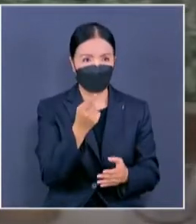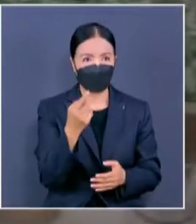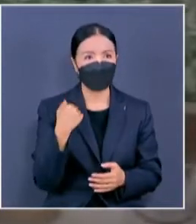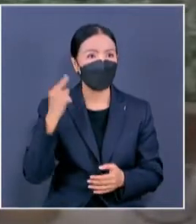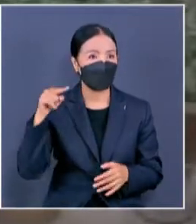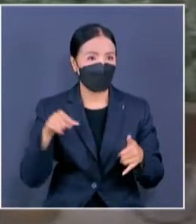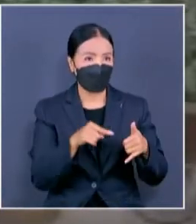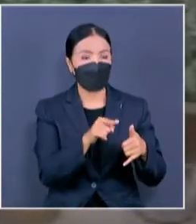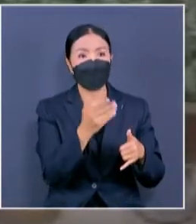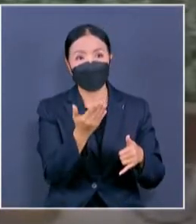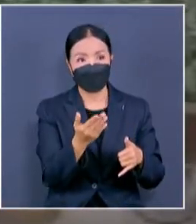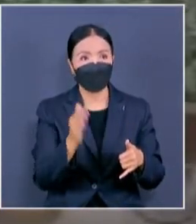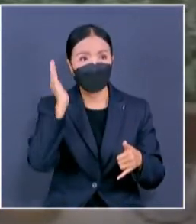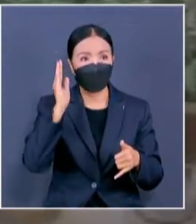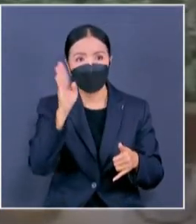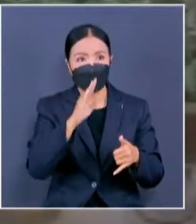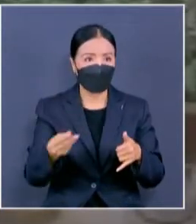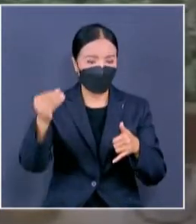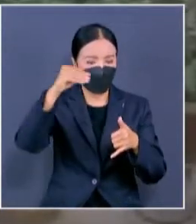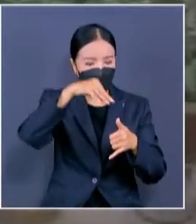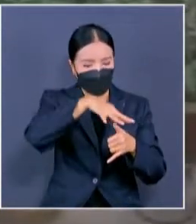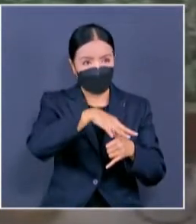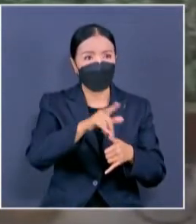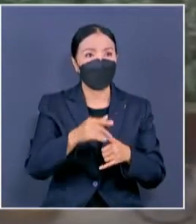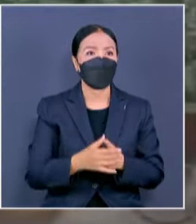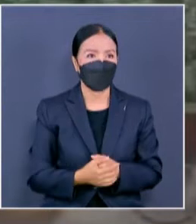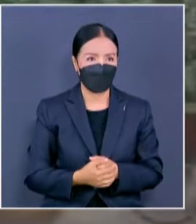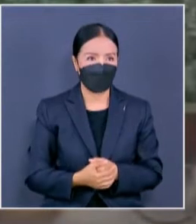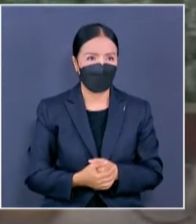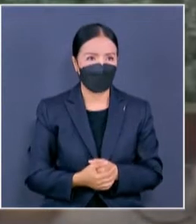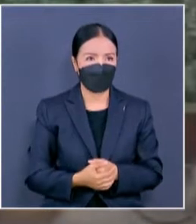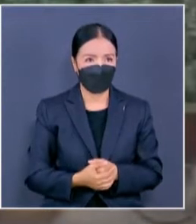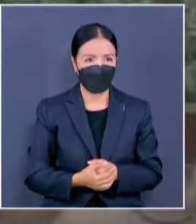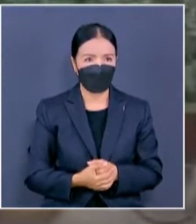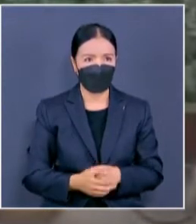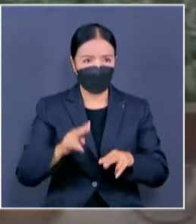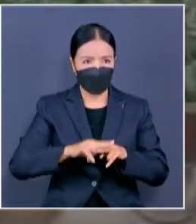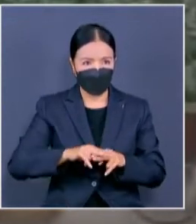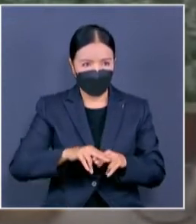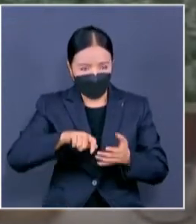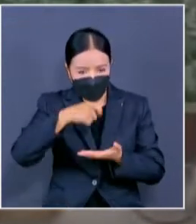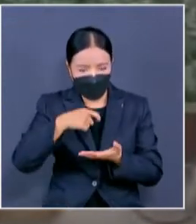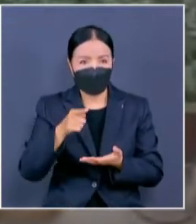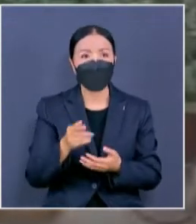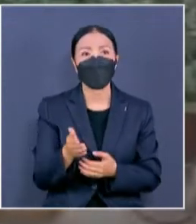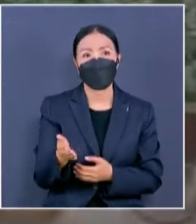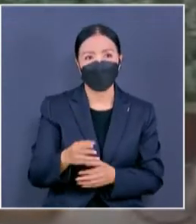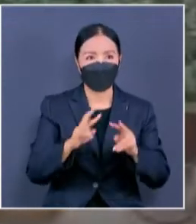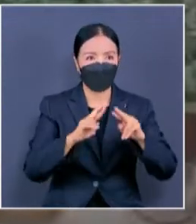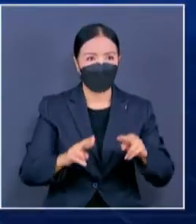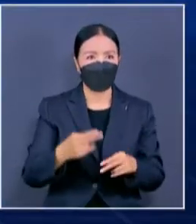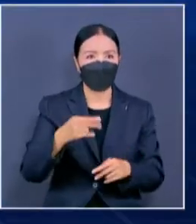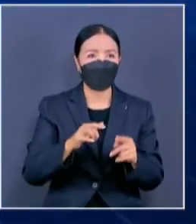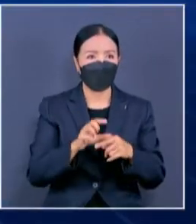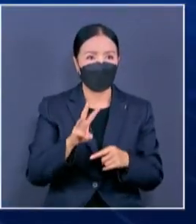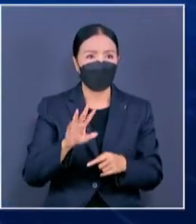ที่นางสาวแพรพลอยถูกหนุ่มราดน้ำใส่ศีรษะขณะที่นั่งรับประทานอาหารอยู่ที่ร้านอาหารแห่งหนึ่งบริเวณย่านห้วยขวางกระทั่